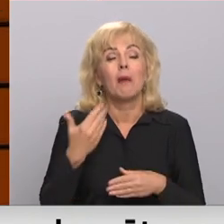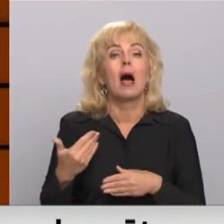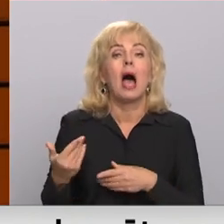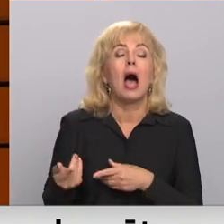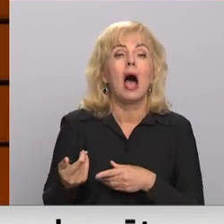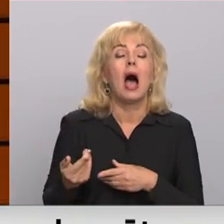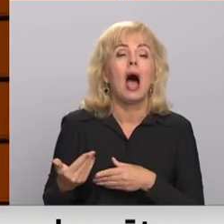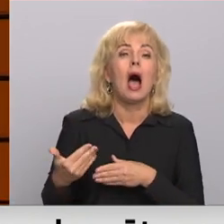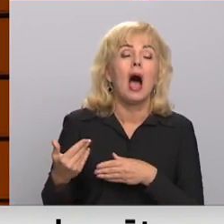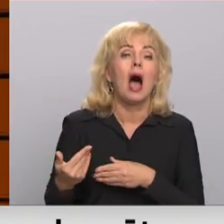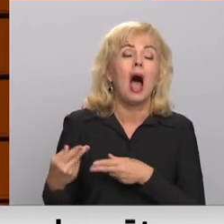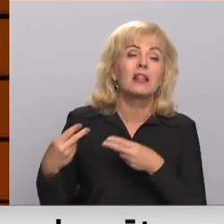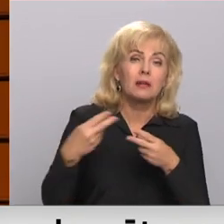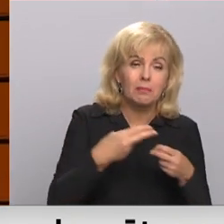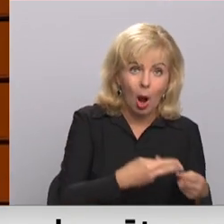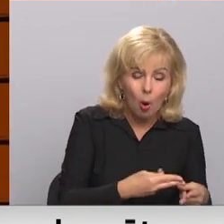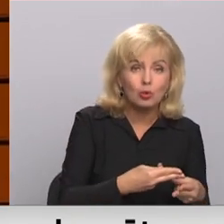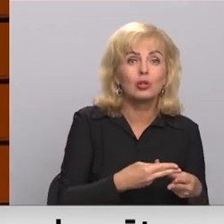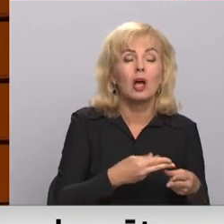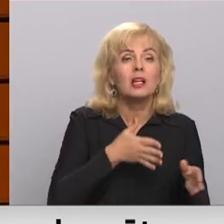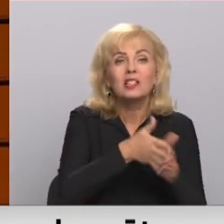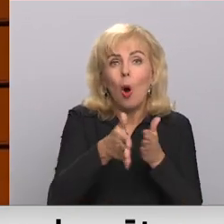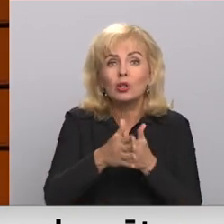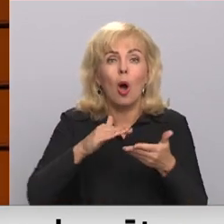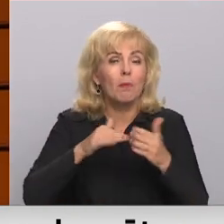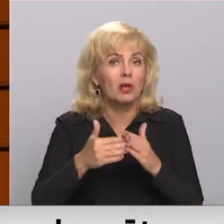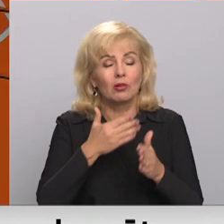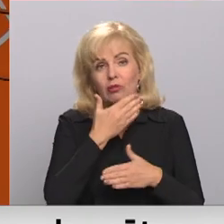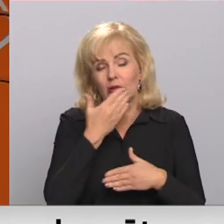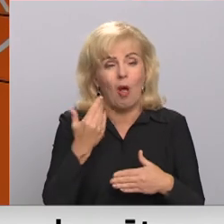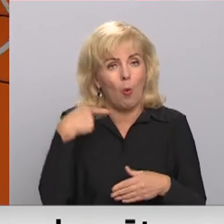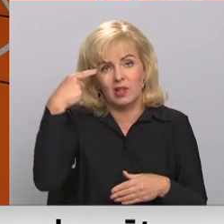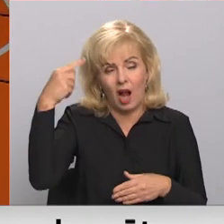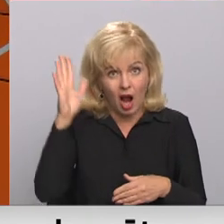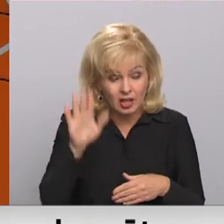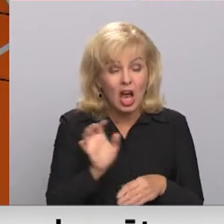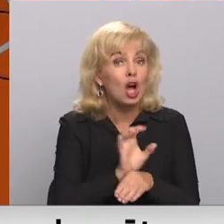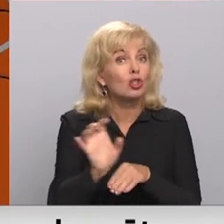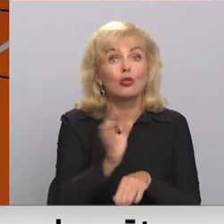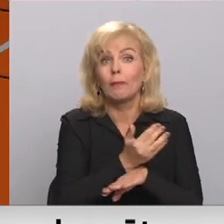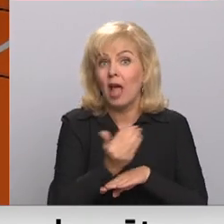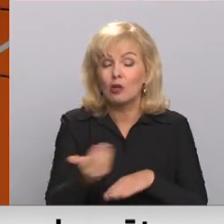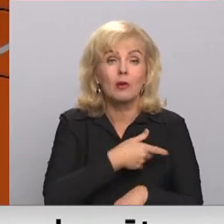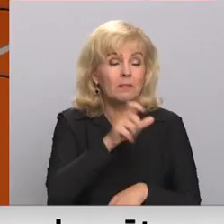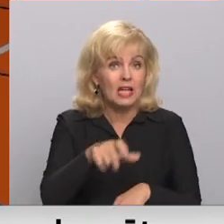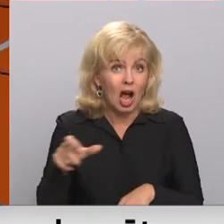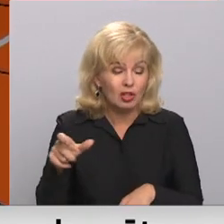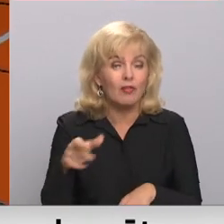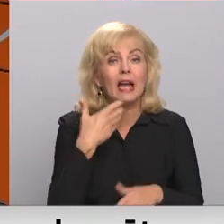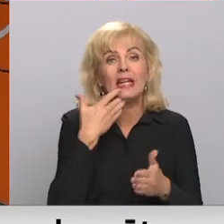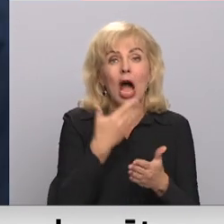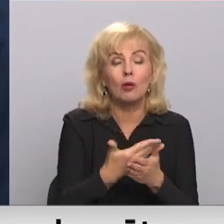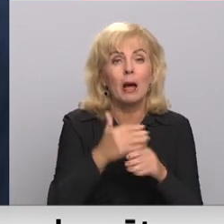visām pilsētiņām izskan cauri. Tas ir nav tik traki. Lai sūtījumi neizkavētos, iedzīvotājiem tiek rekomendēts